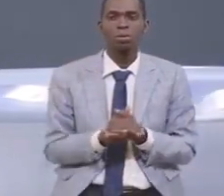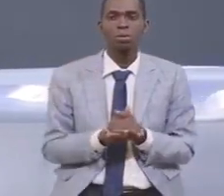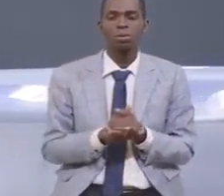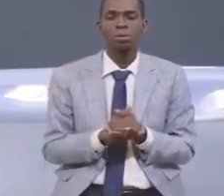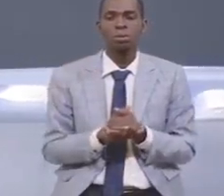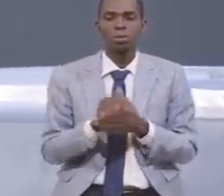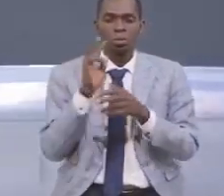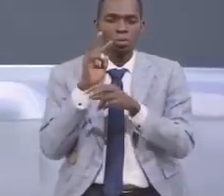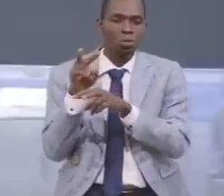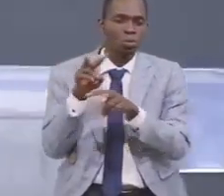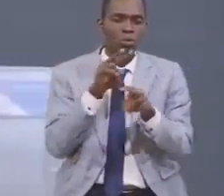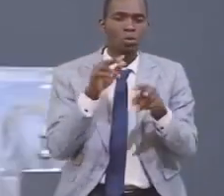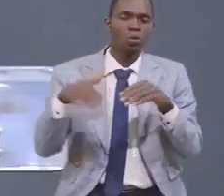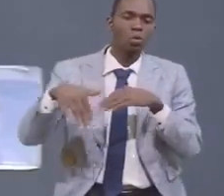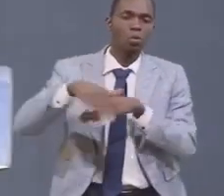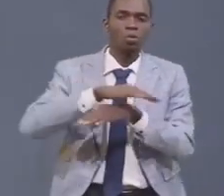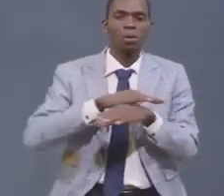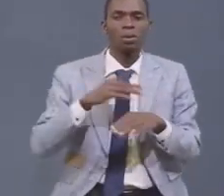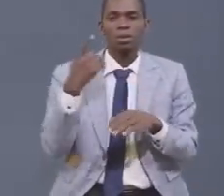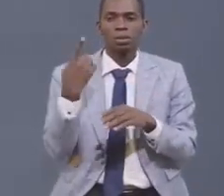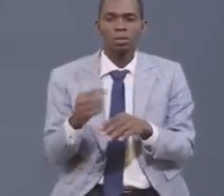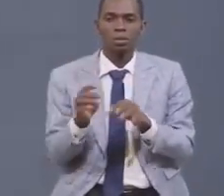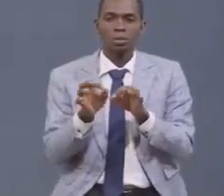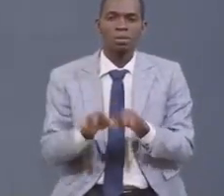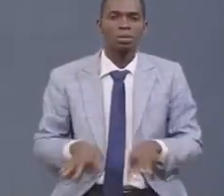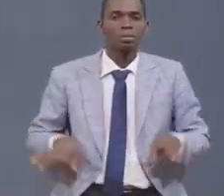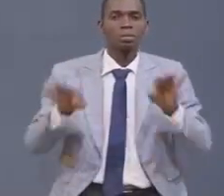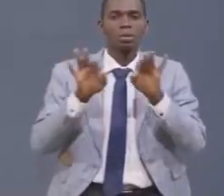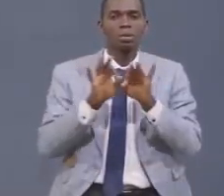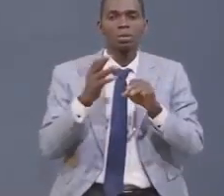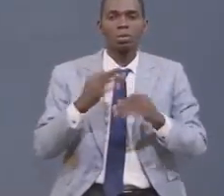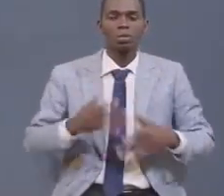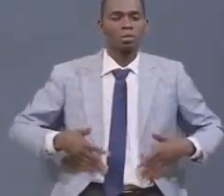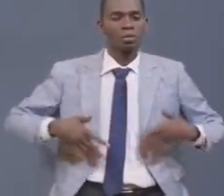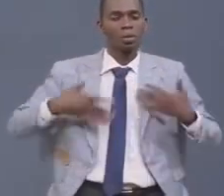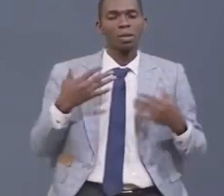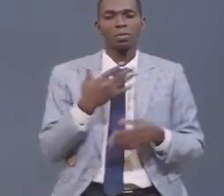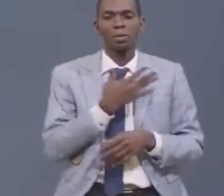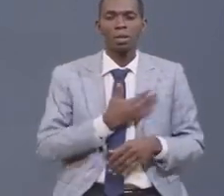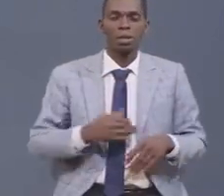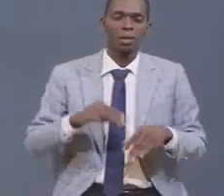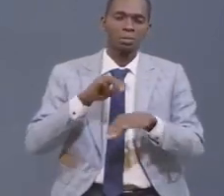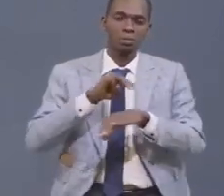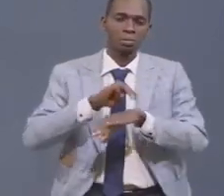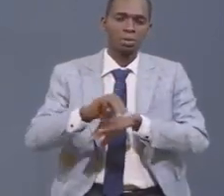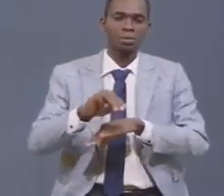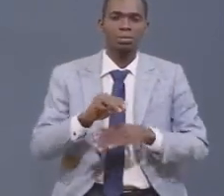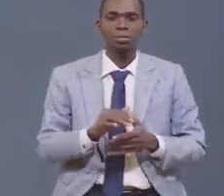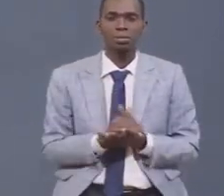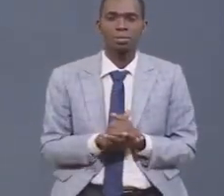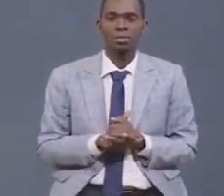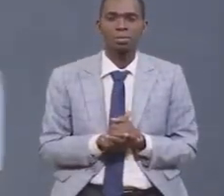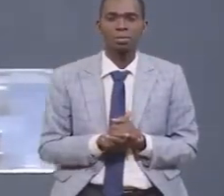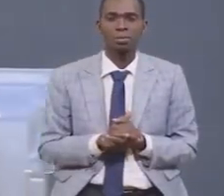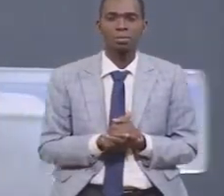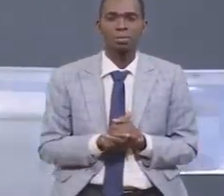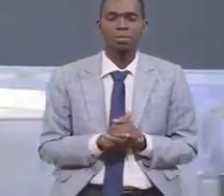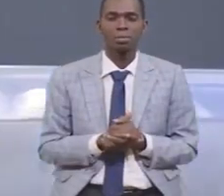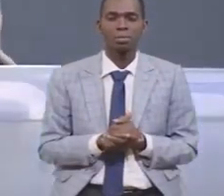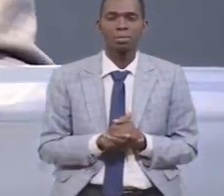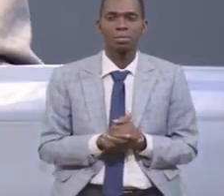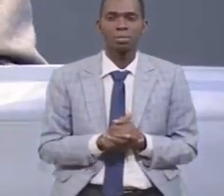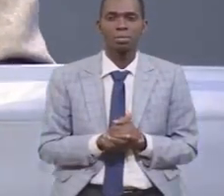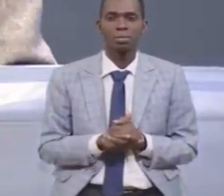over the priorities and of life and ministry. అవి మానవ జీవితానికి సంబంధించిన